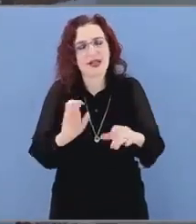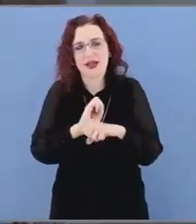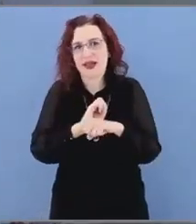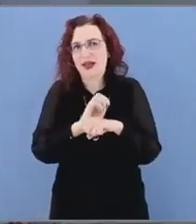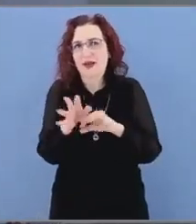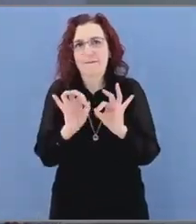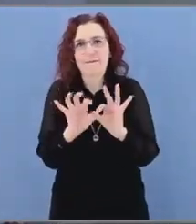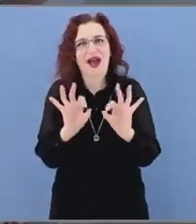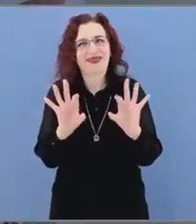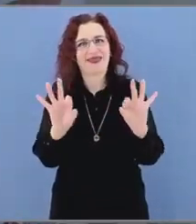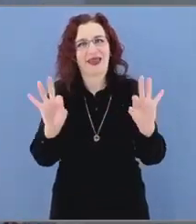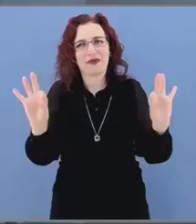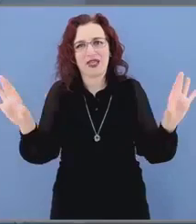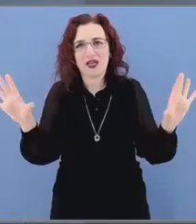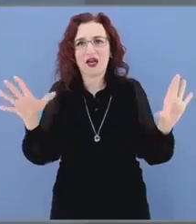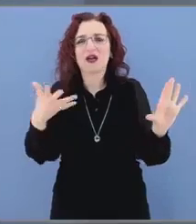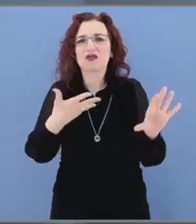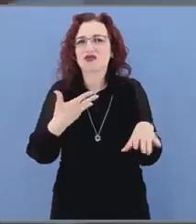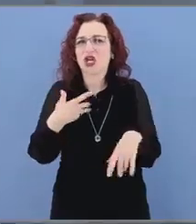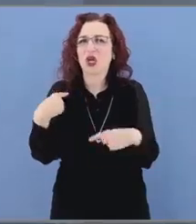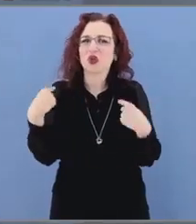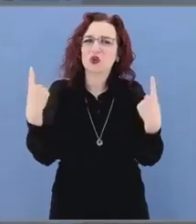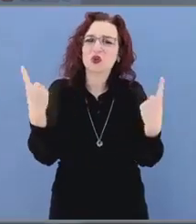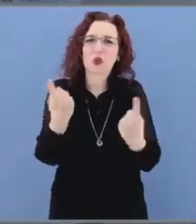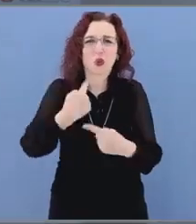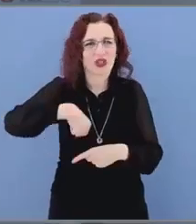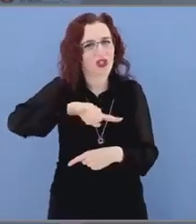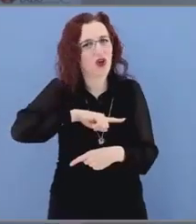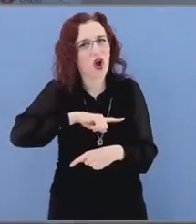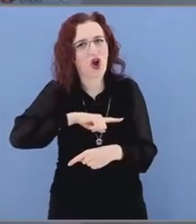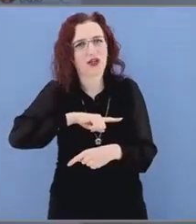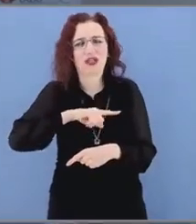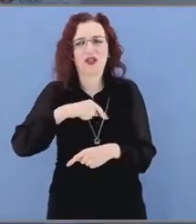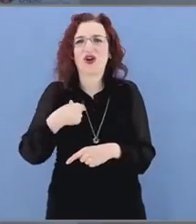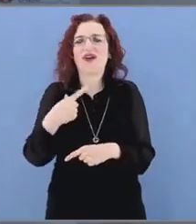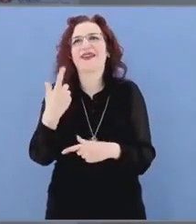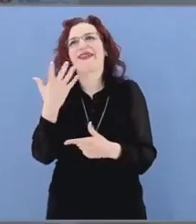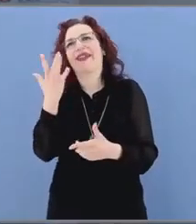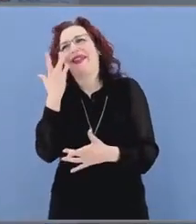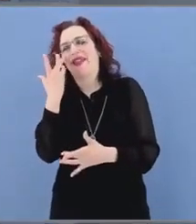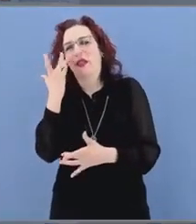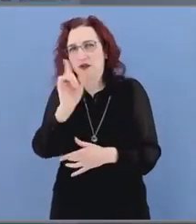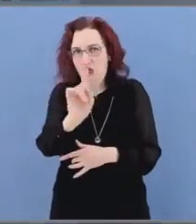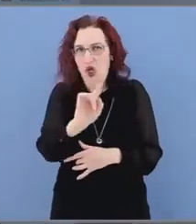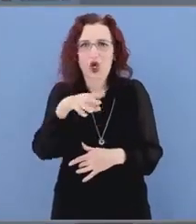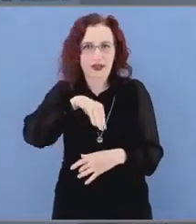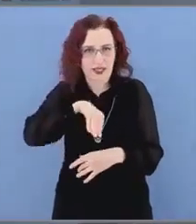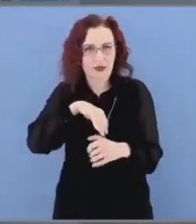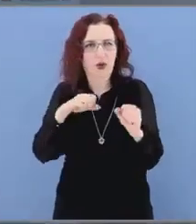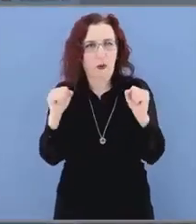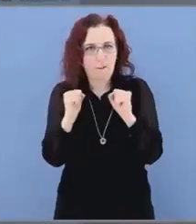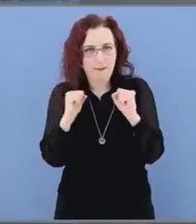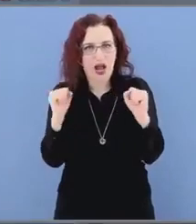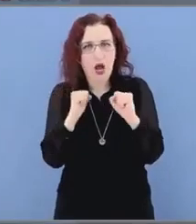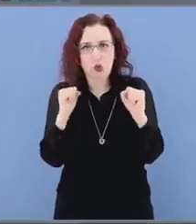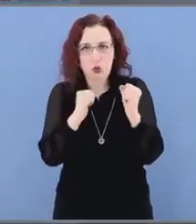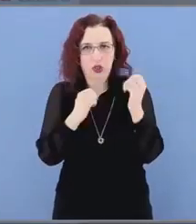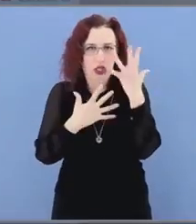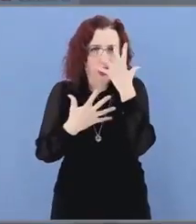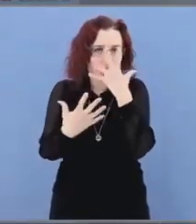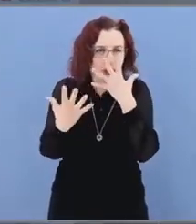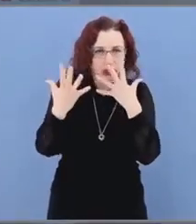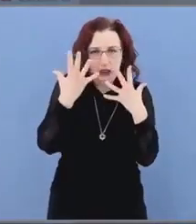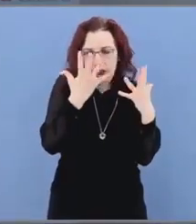noi, in tutte noi, è inutile che facciamo finta di niente, la paura e lo scoramento è sempre lì pronta a distruggere